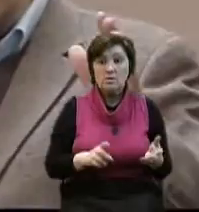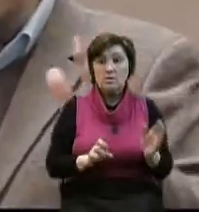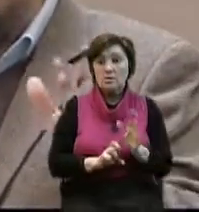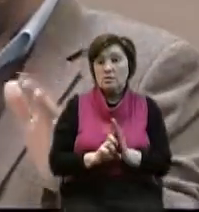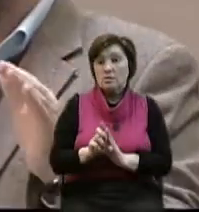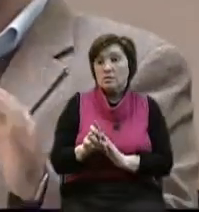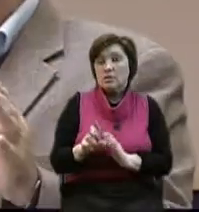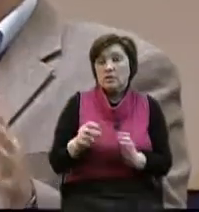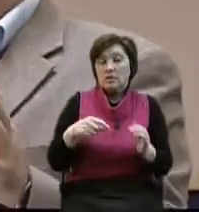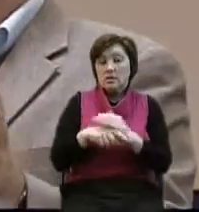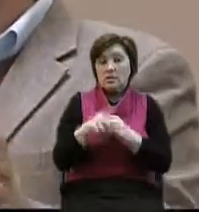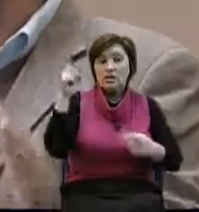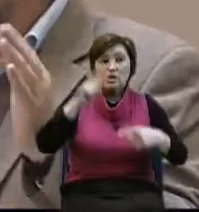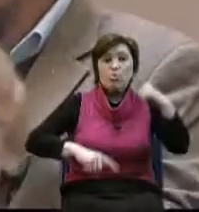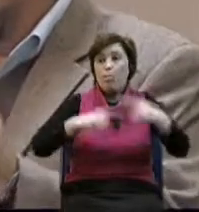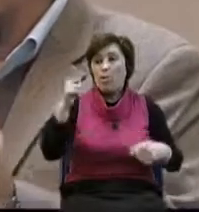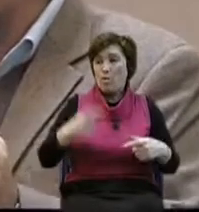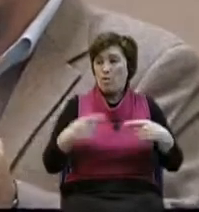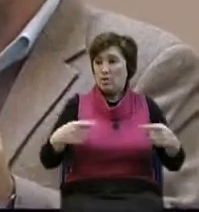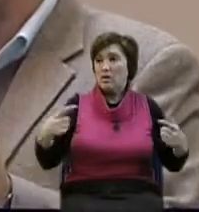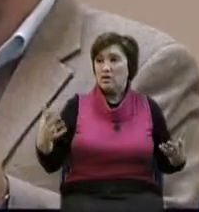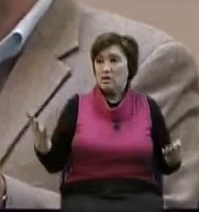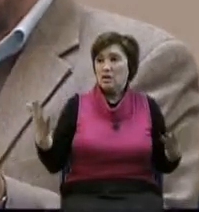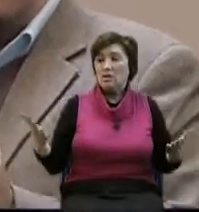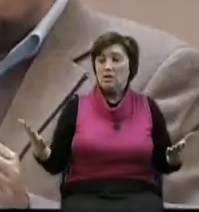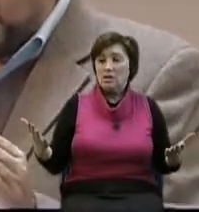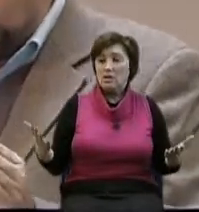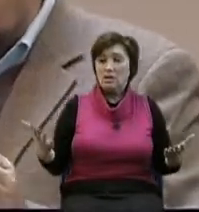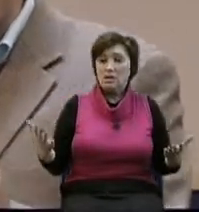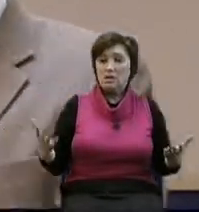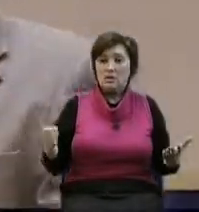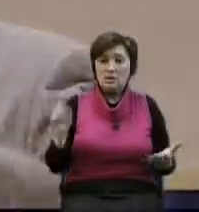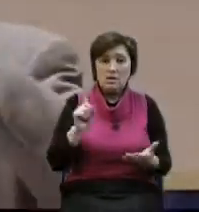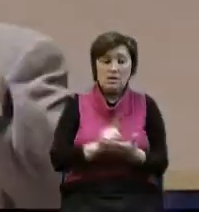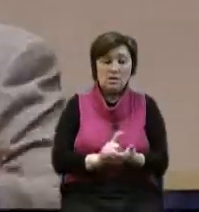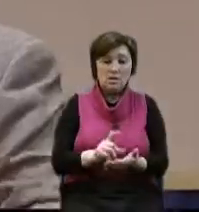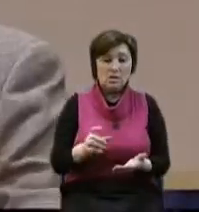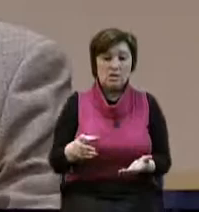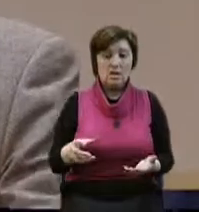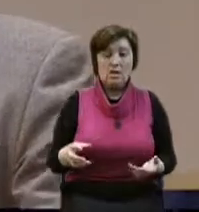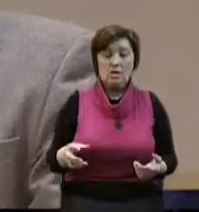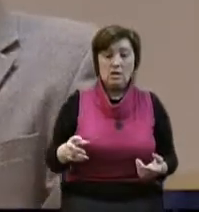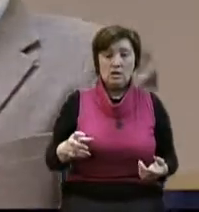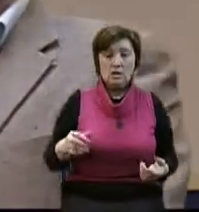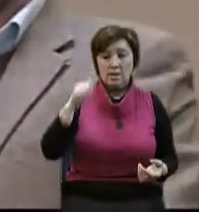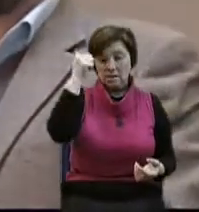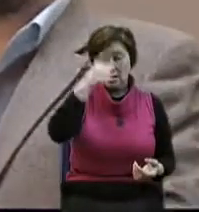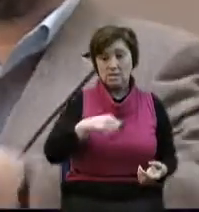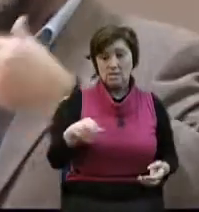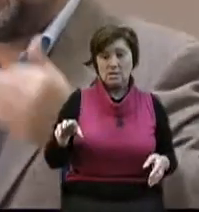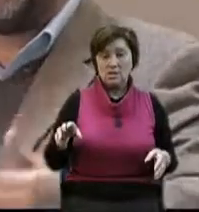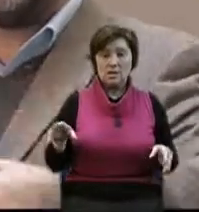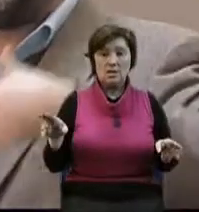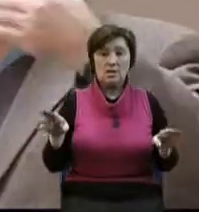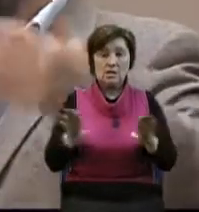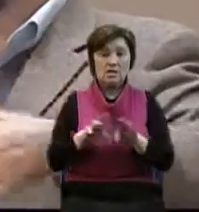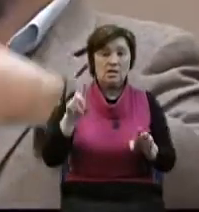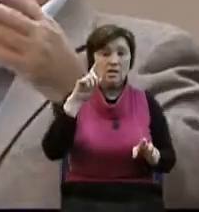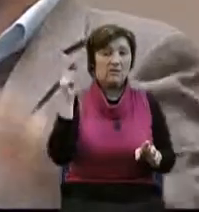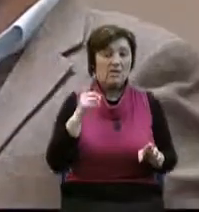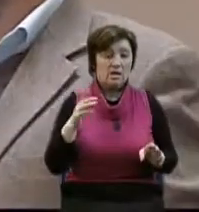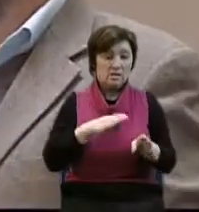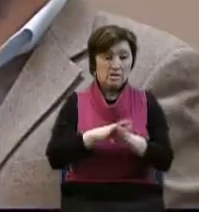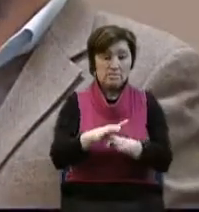возникли эти споры, разногласия, должны ли обратившиеся язычники – так же, как и евреи,